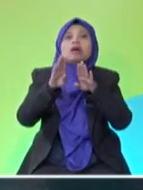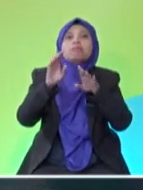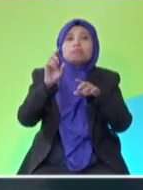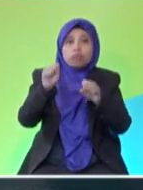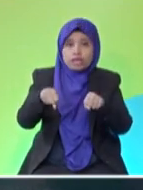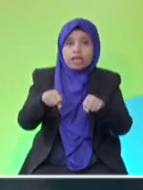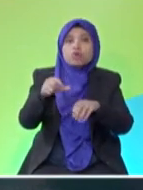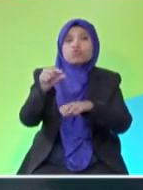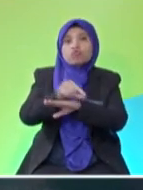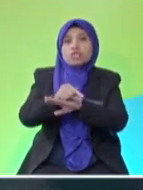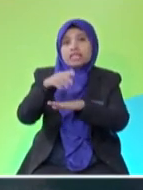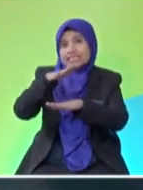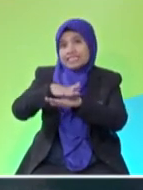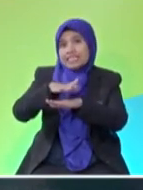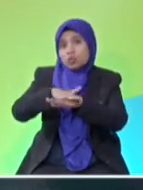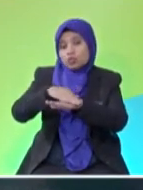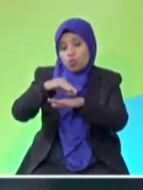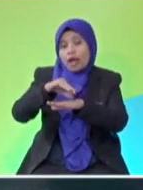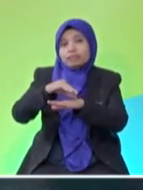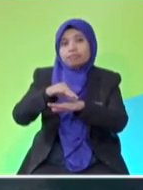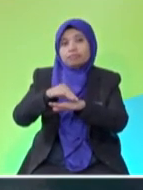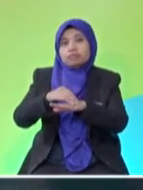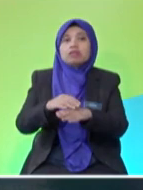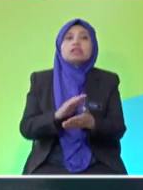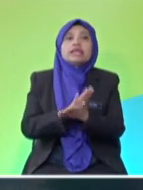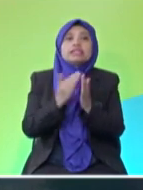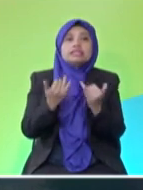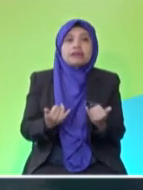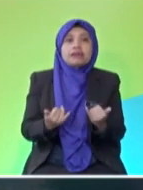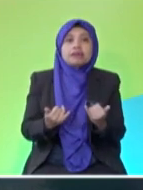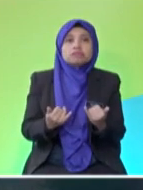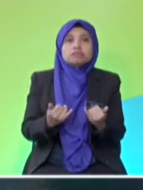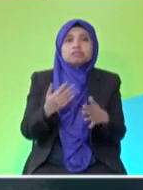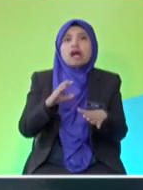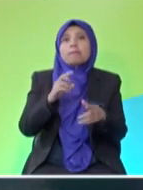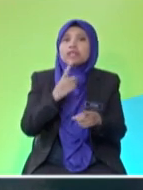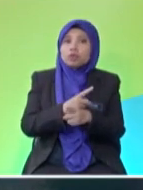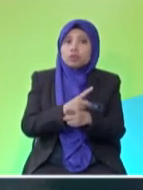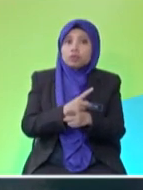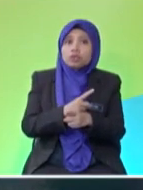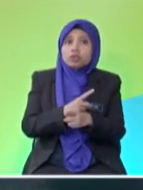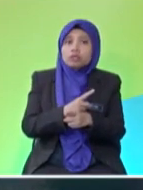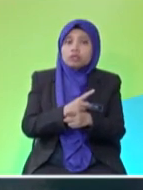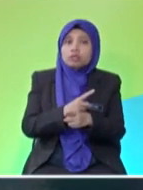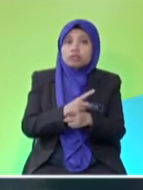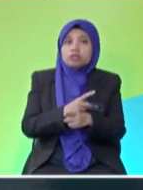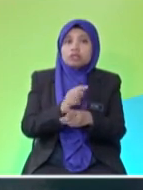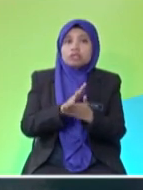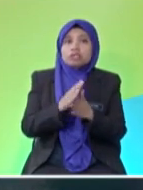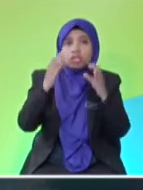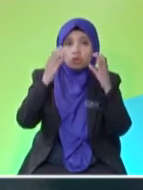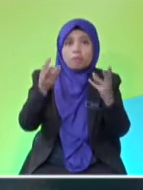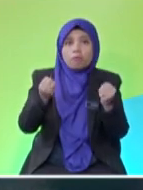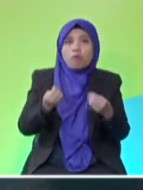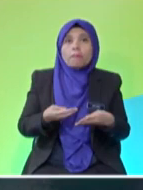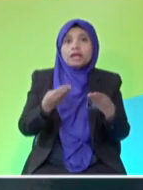murid-murid semua jadi sekarang Mira pun udah betul kedua-duanya pun tepat jadi saya pun